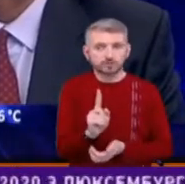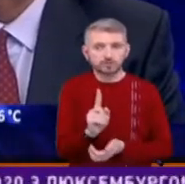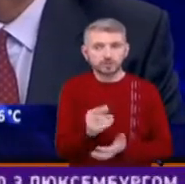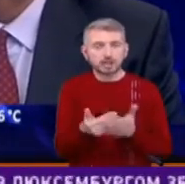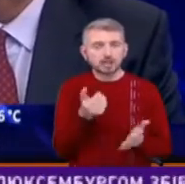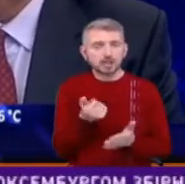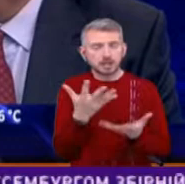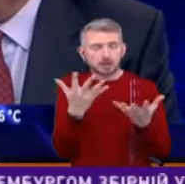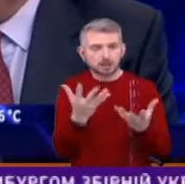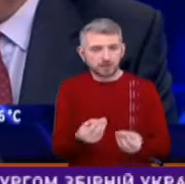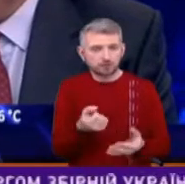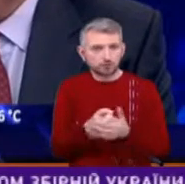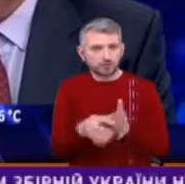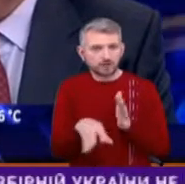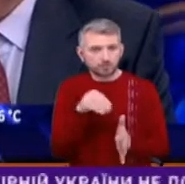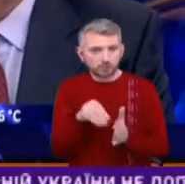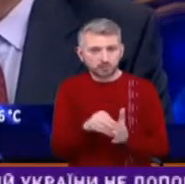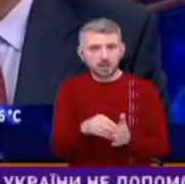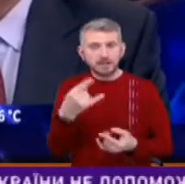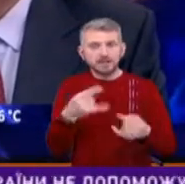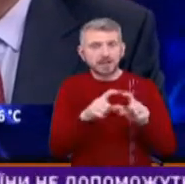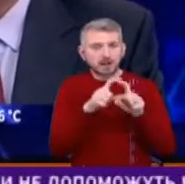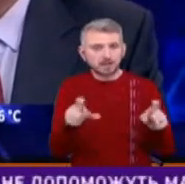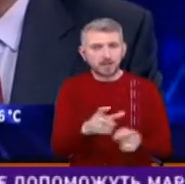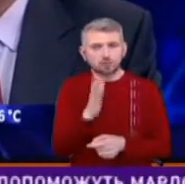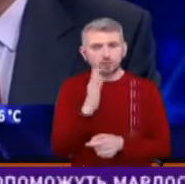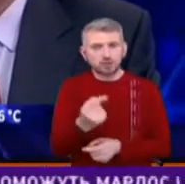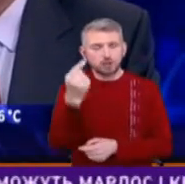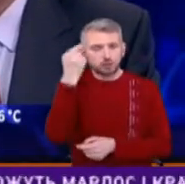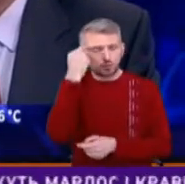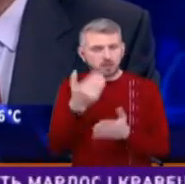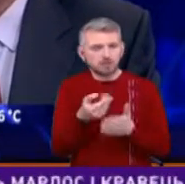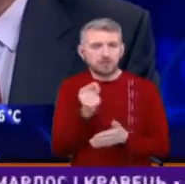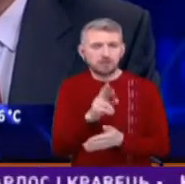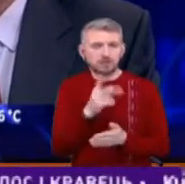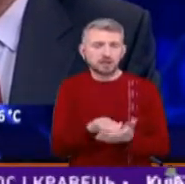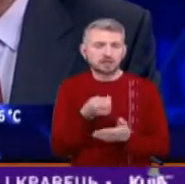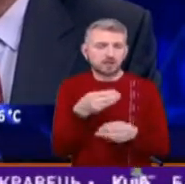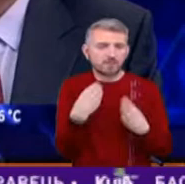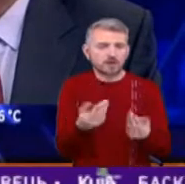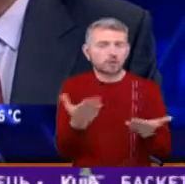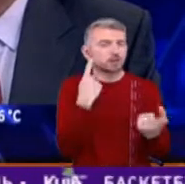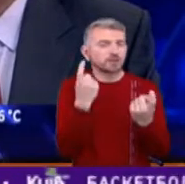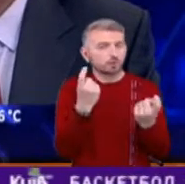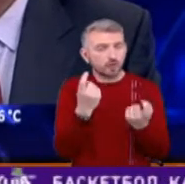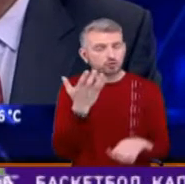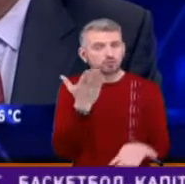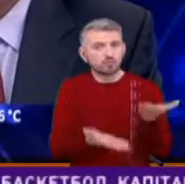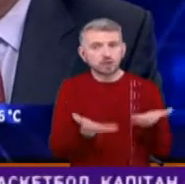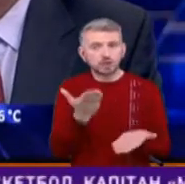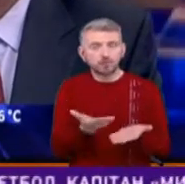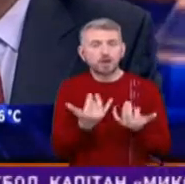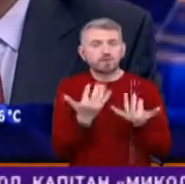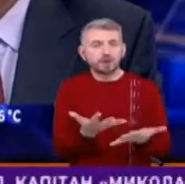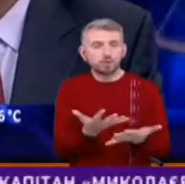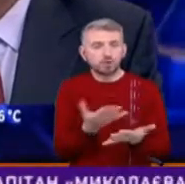за кілька днів до виборів, принаймні, телеканал буде думати перед тим, як давати якусь інформацію. Можливо, вимоги